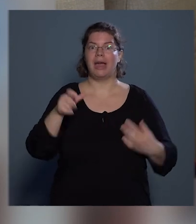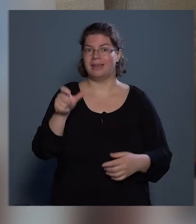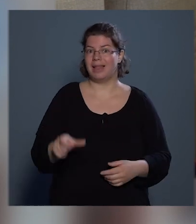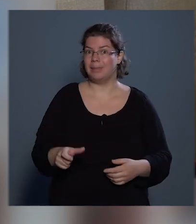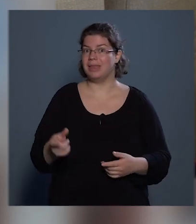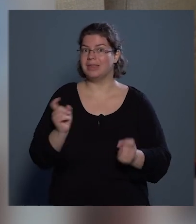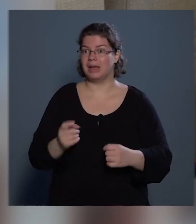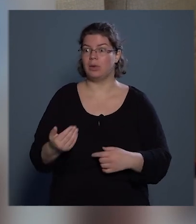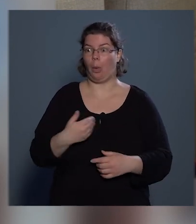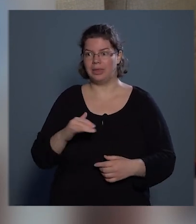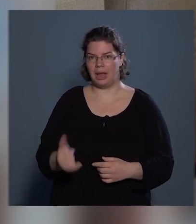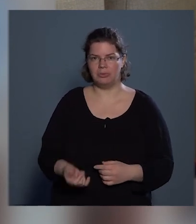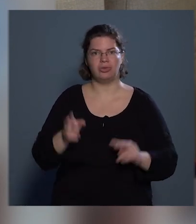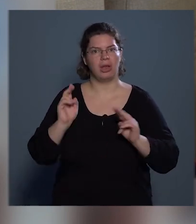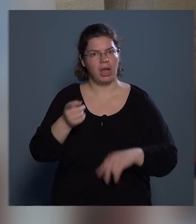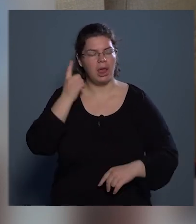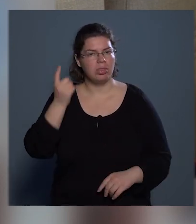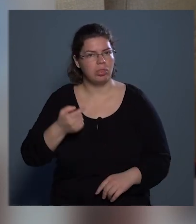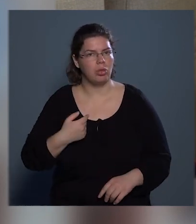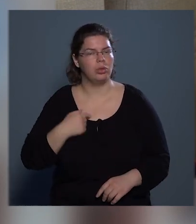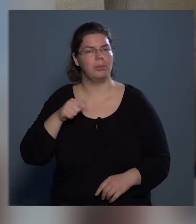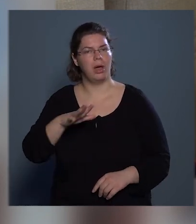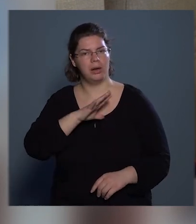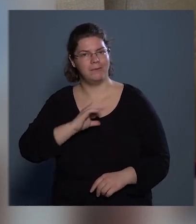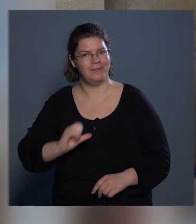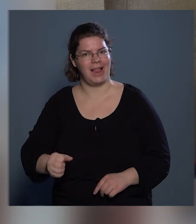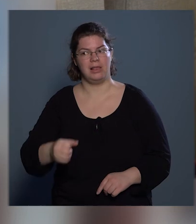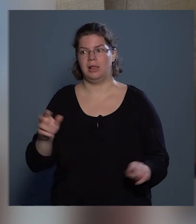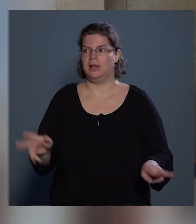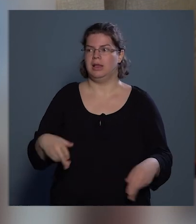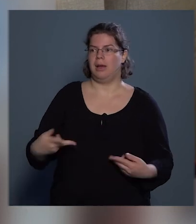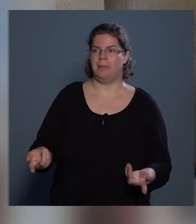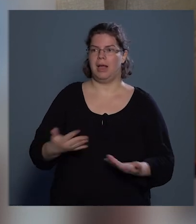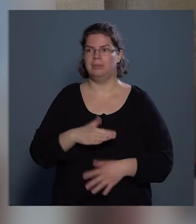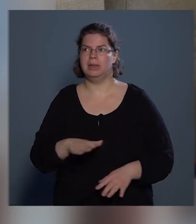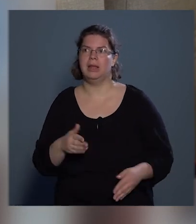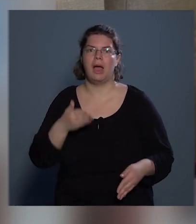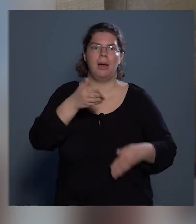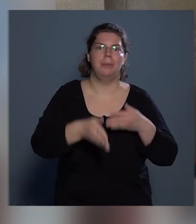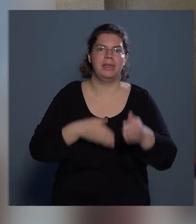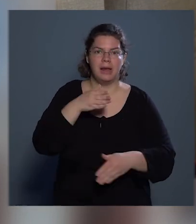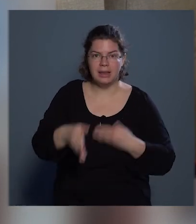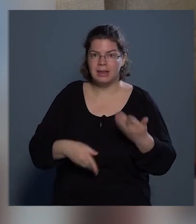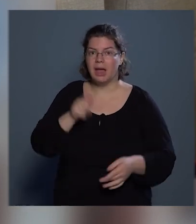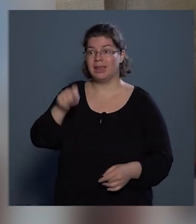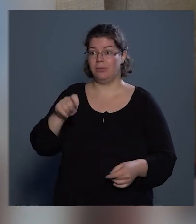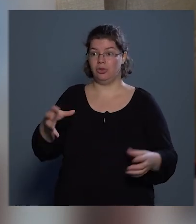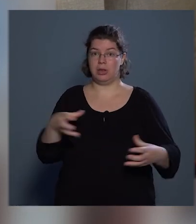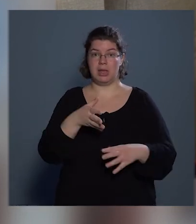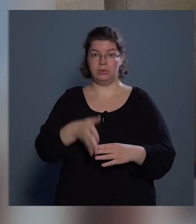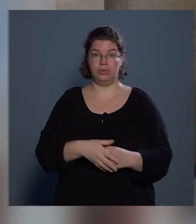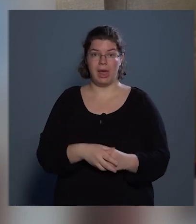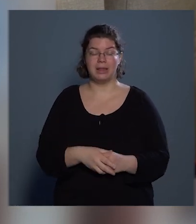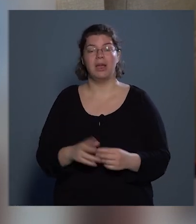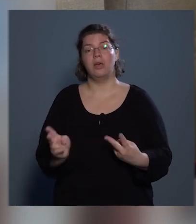is. Kell tudnom arra a választ, nem lehet mindennel beszaladgálni egyébként a képviselőtestülethez,